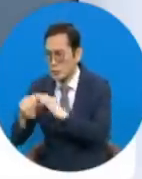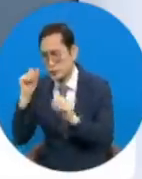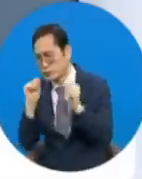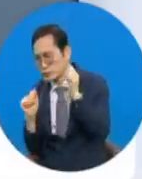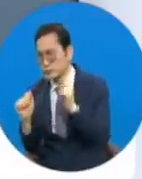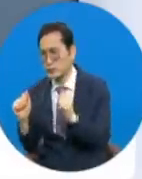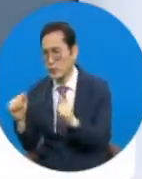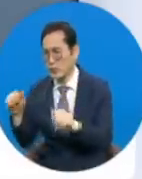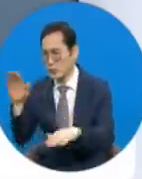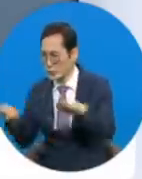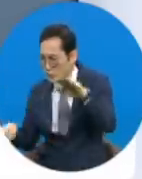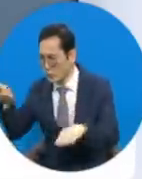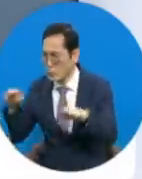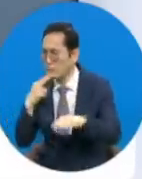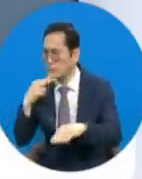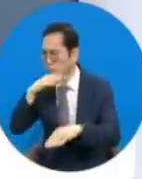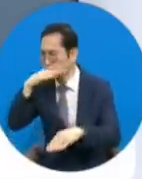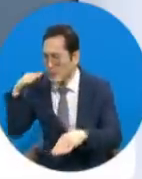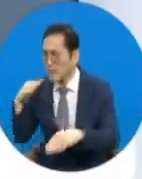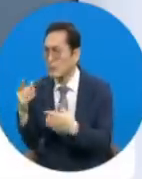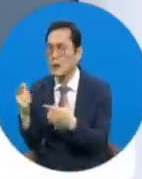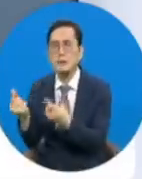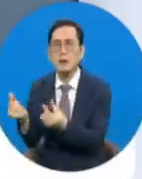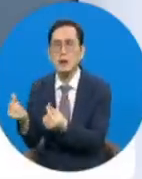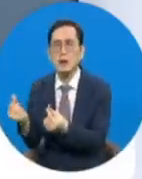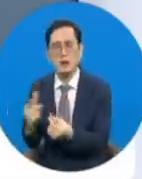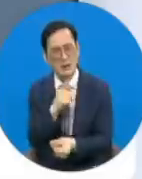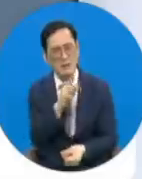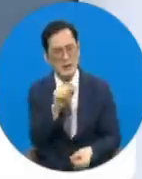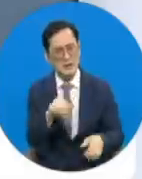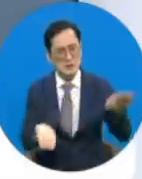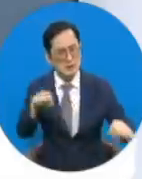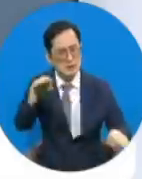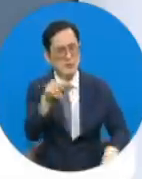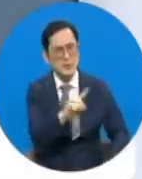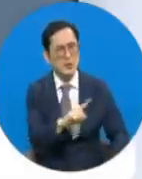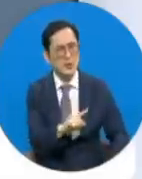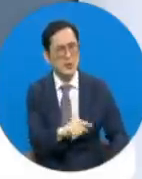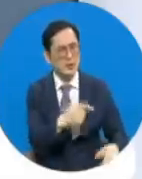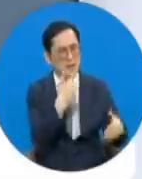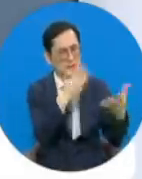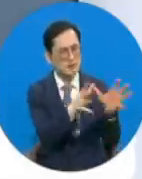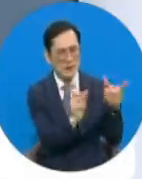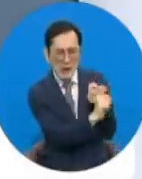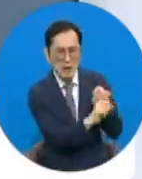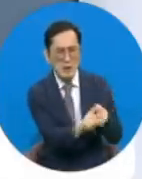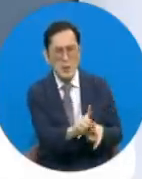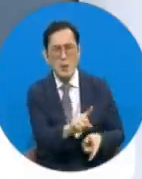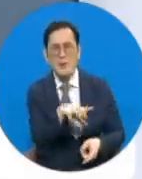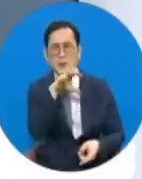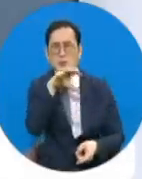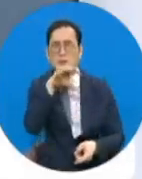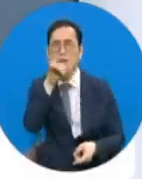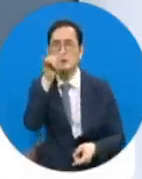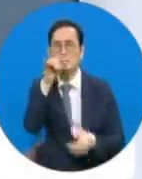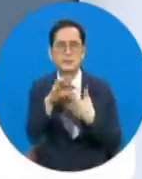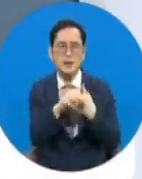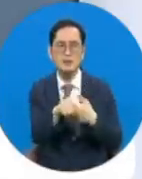와 있는 KBS의 문제를 지켜보게 된다면 저는 KBS가 정말 심각하게 이 상황을 좀 받아들일 때가 됐다고